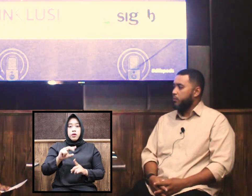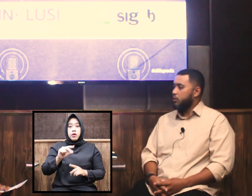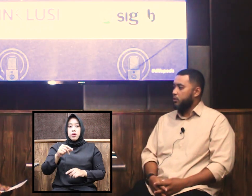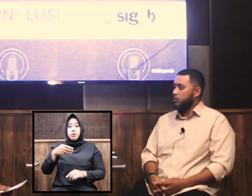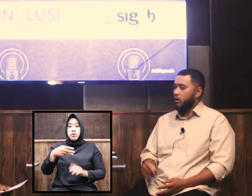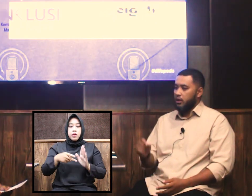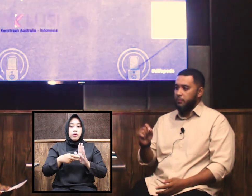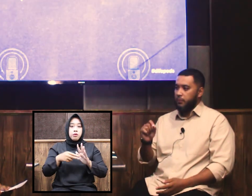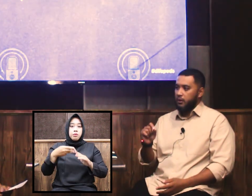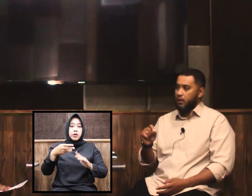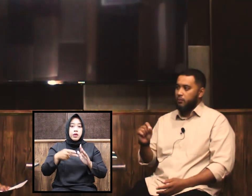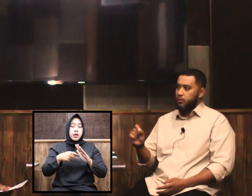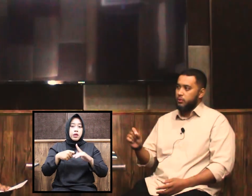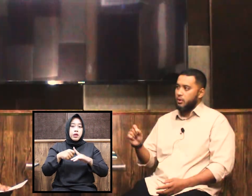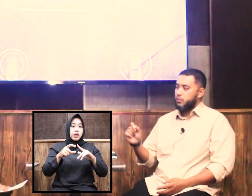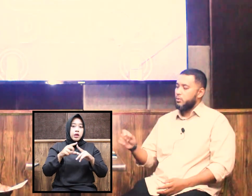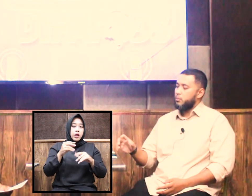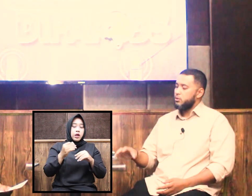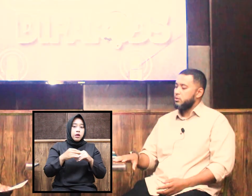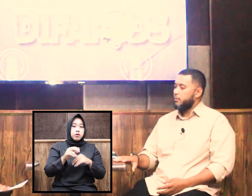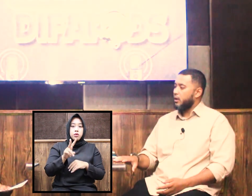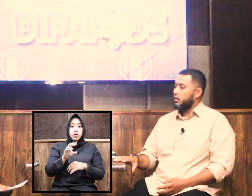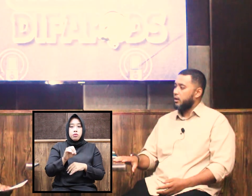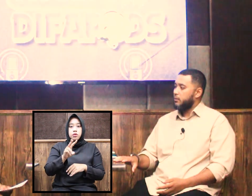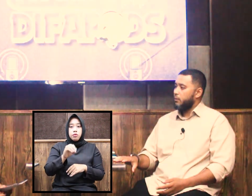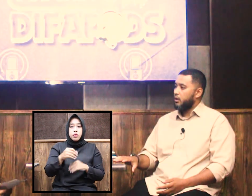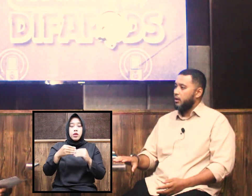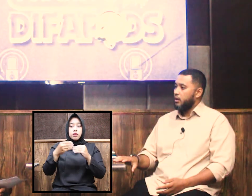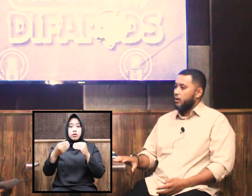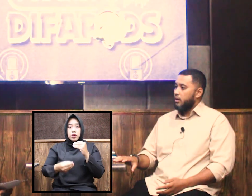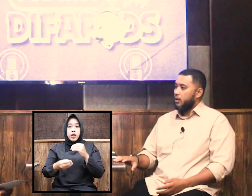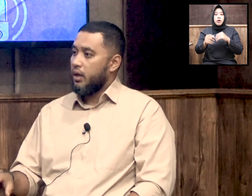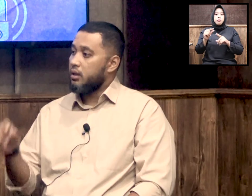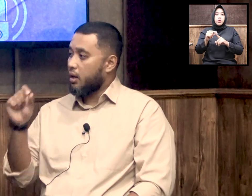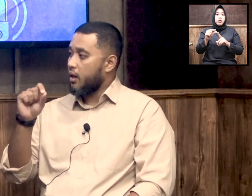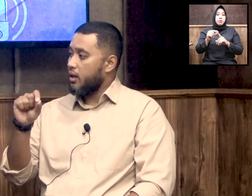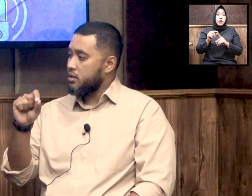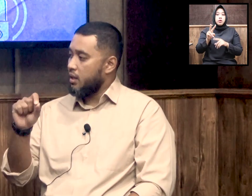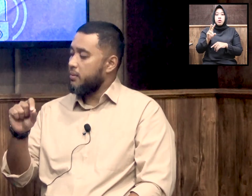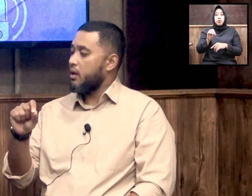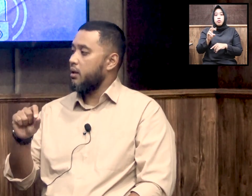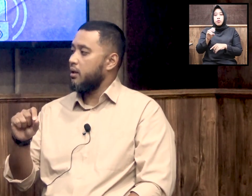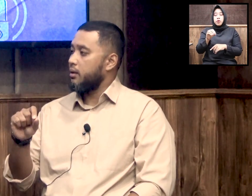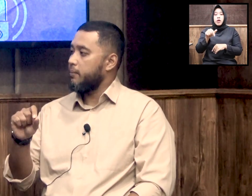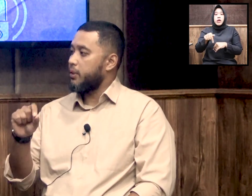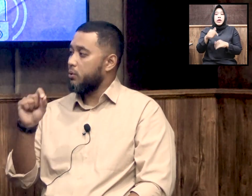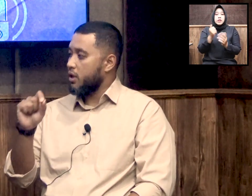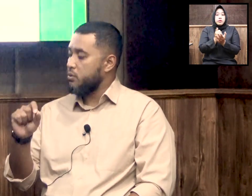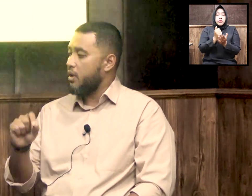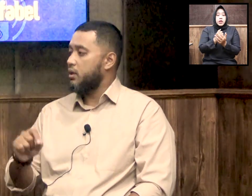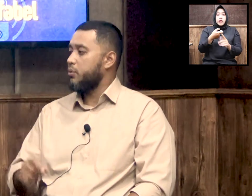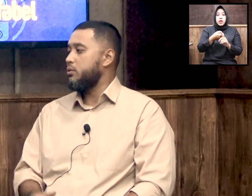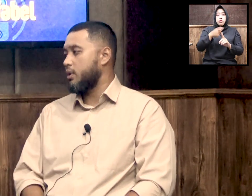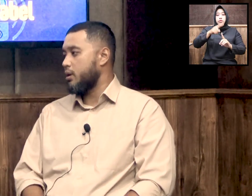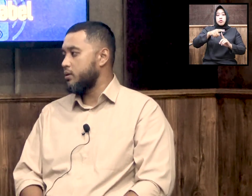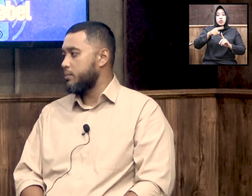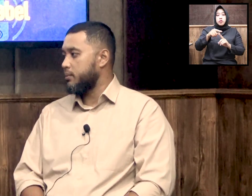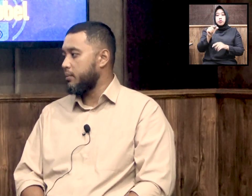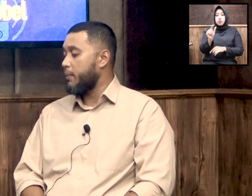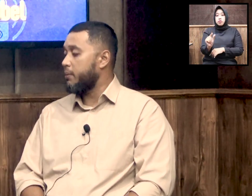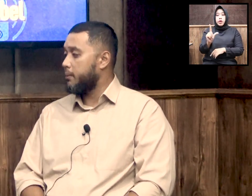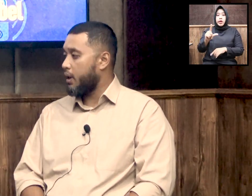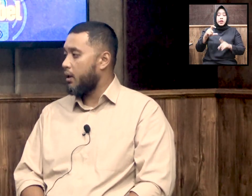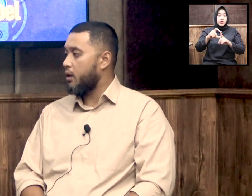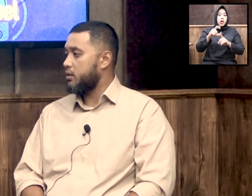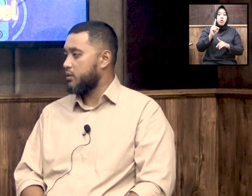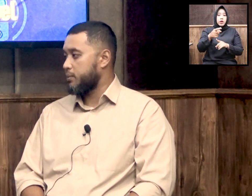2020 turunan dari PP 60 2020 juga mengatakan bahwa internal SDM dari petugas u pun juga harus